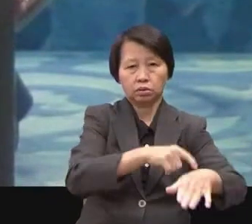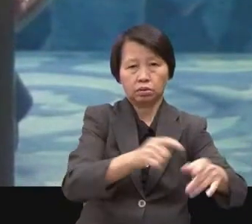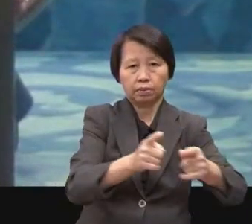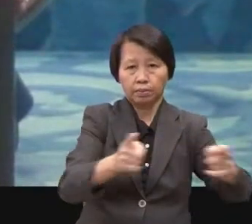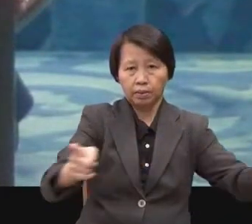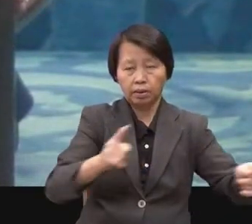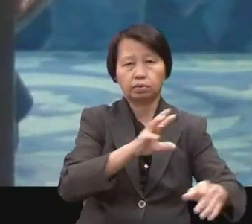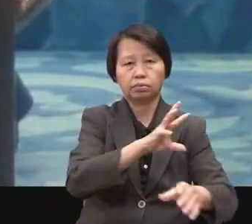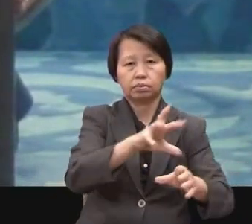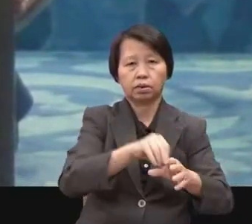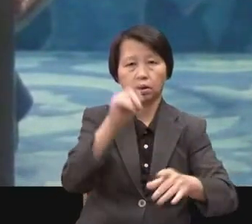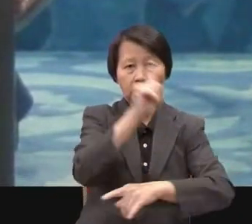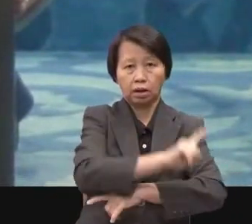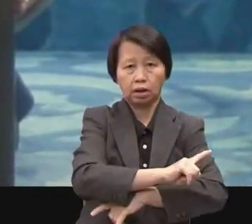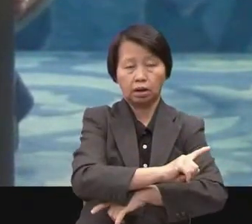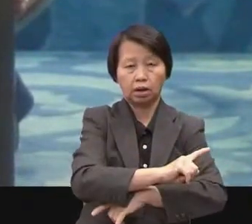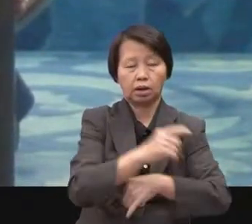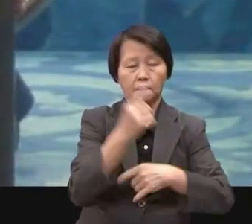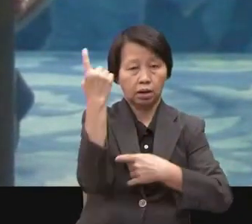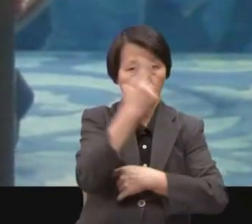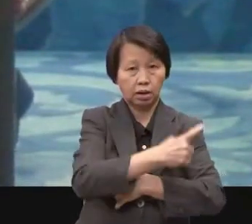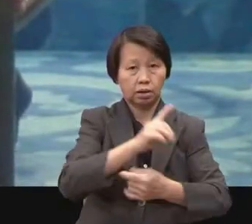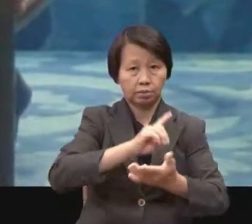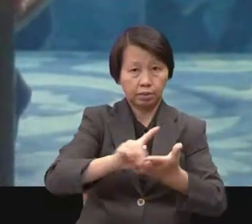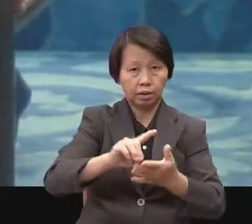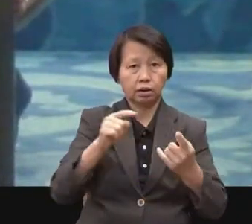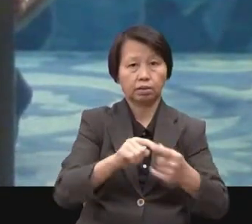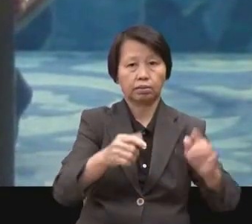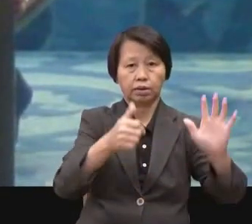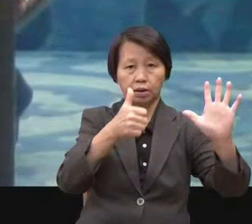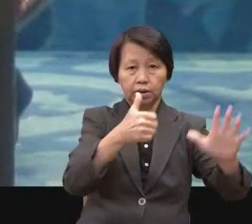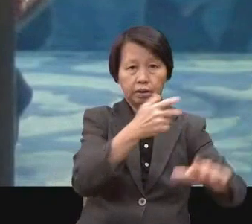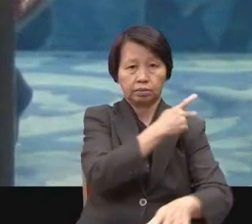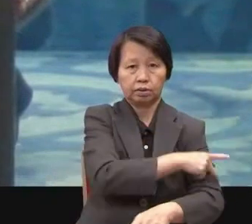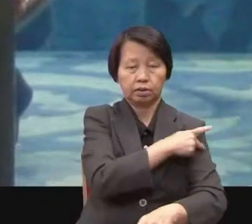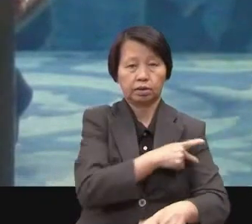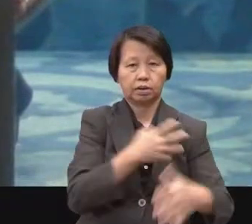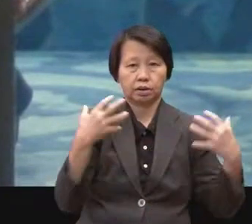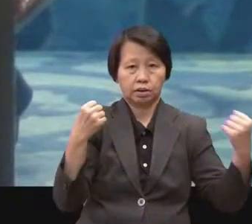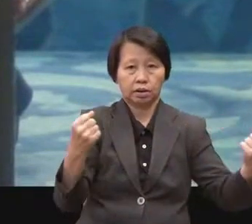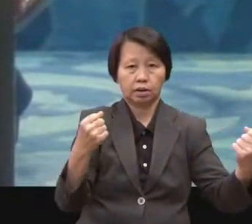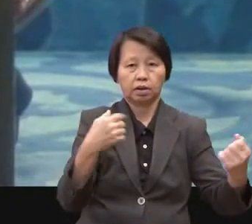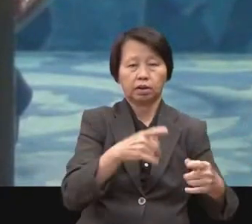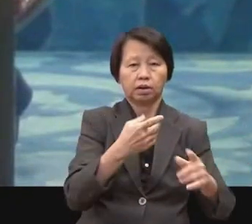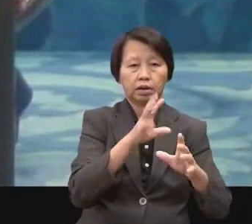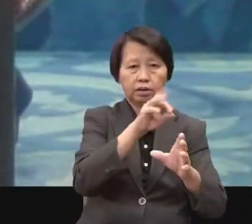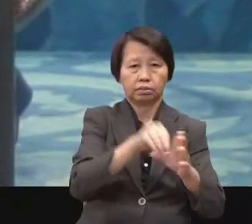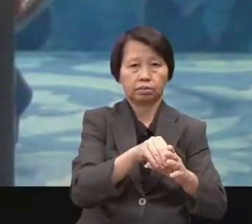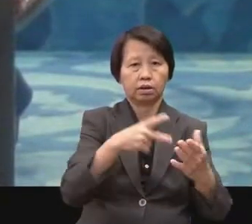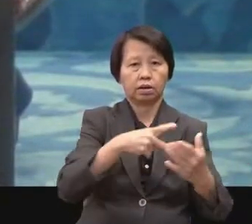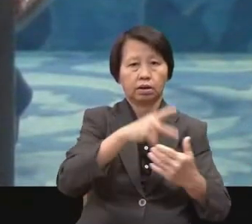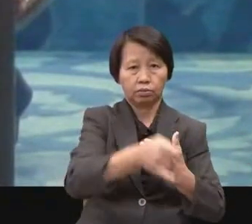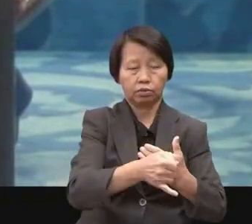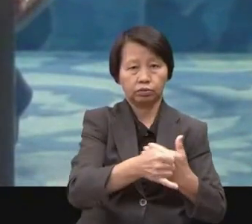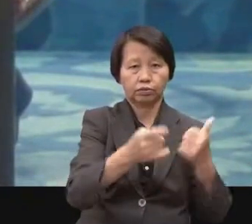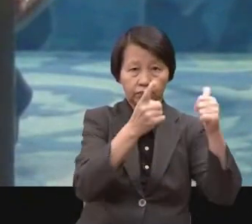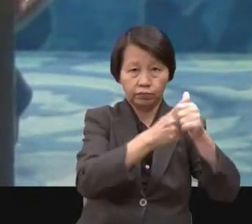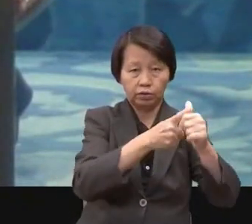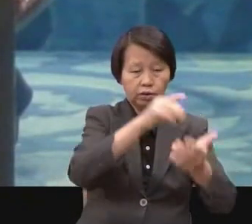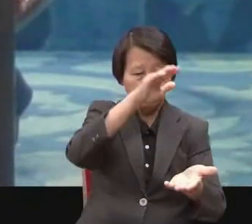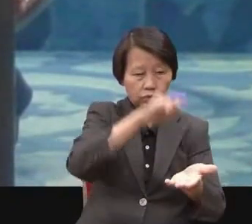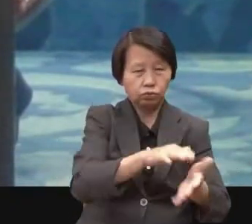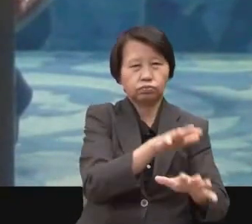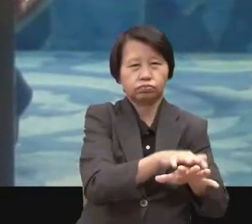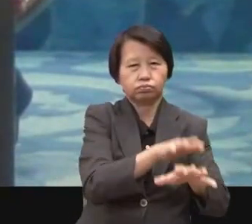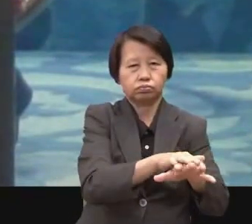merakumi hari kelepasan mingguan kepada 6 klinik kesehatan yang terlibat dalam Project Rintis mengurangkan